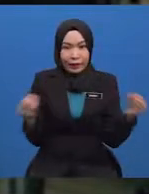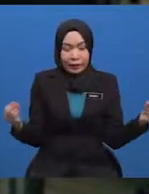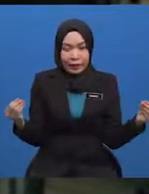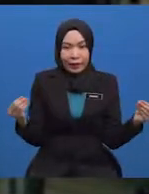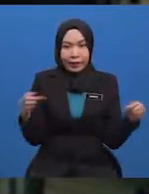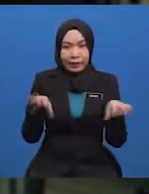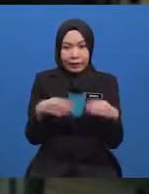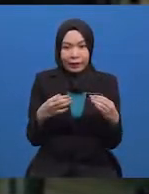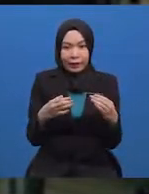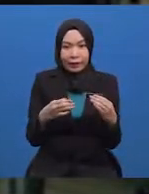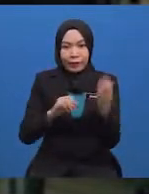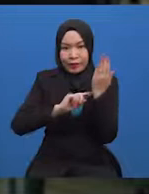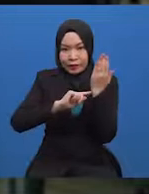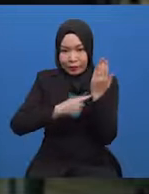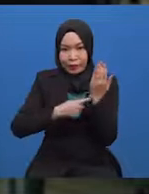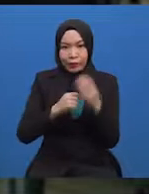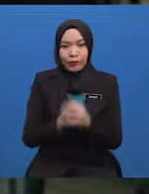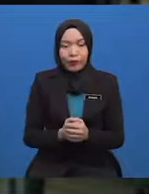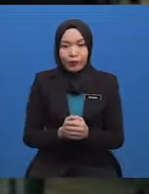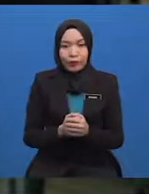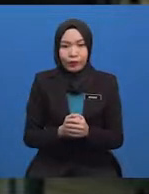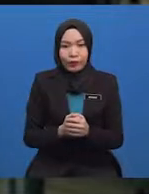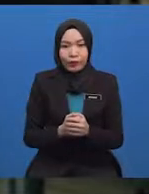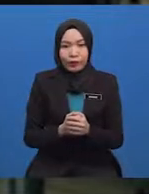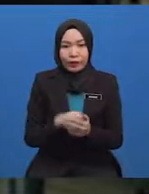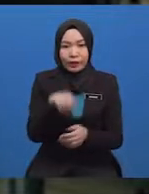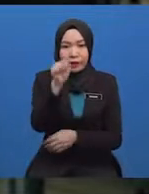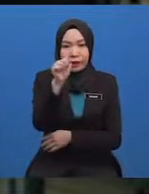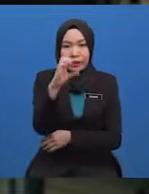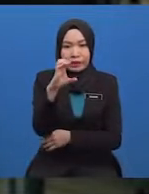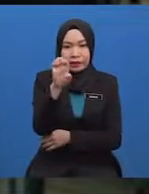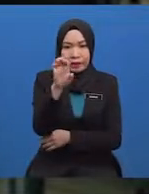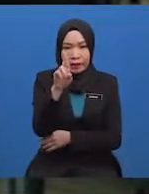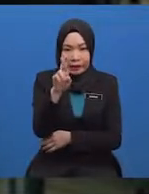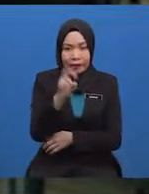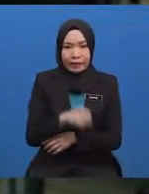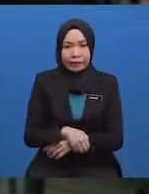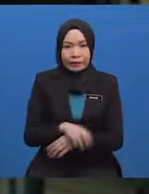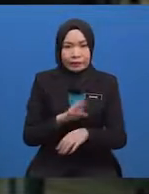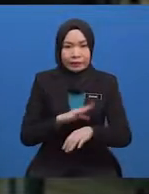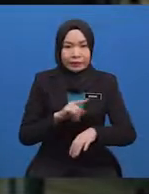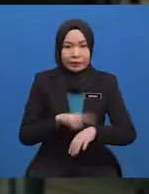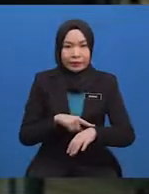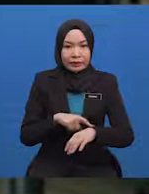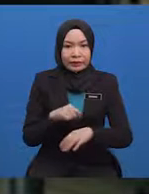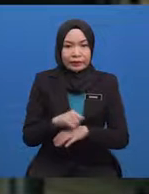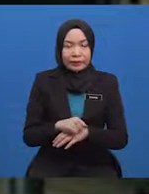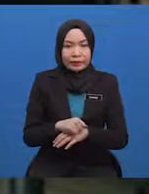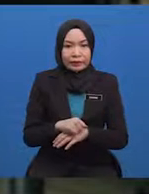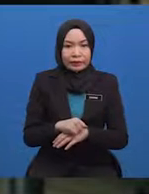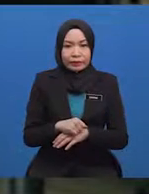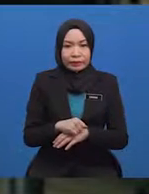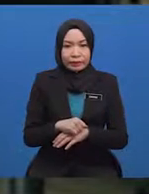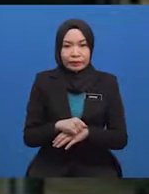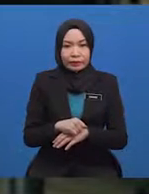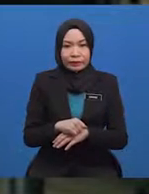seperti Wilayah Ekonomi Koridor Timur ECER di Pantai Timur Semenanjung Malaysia, Wilayah